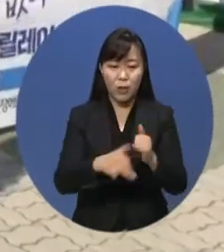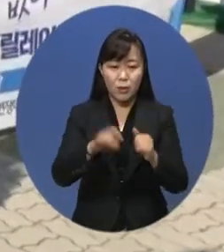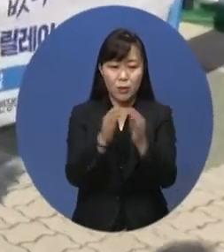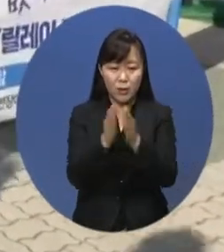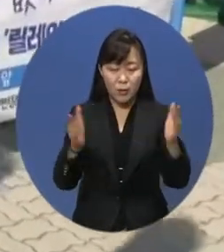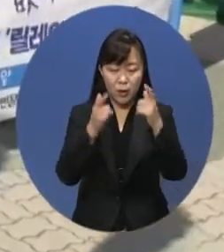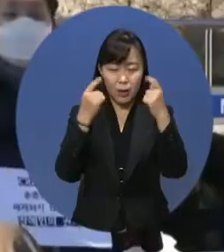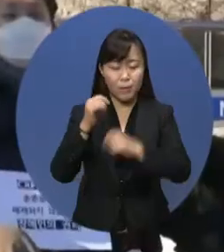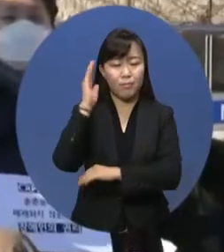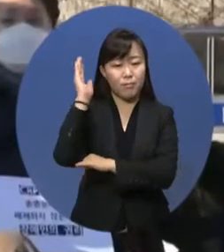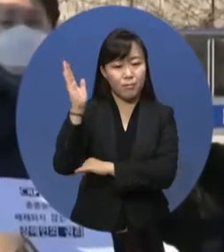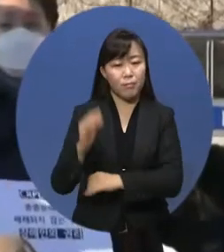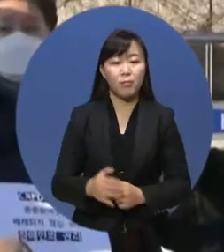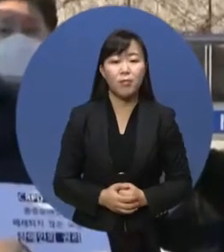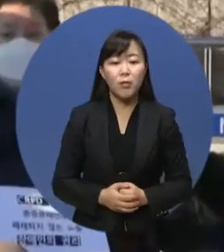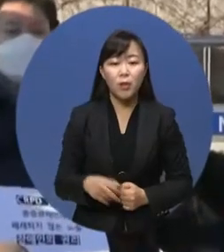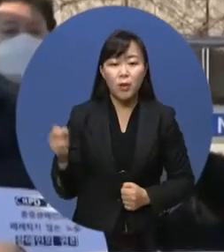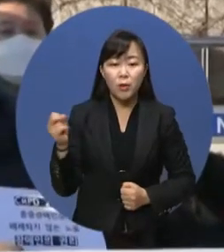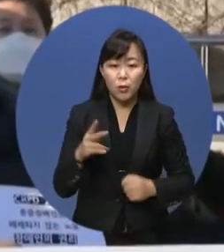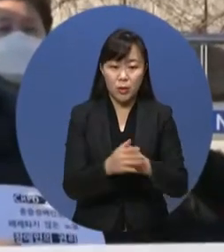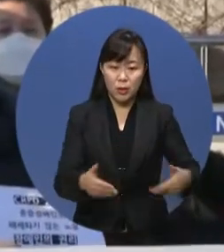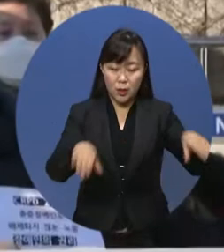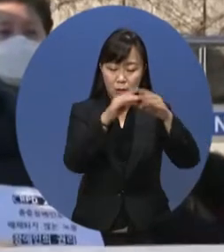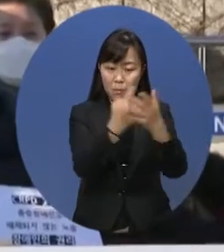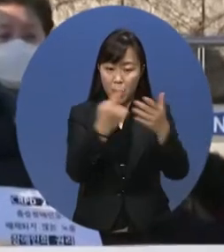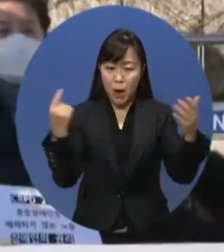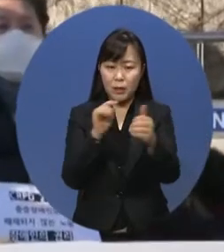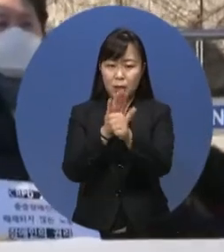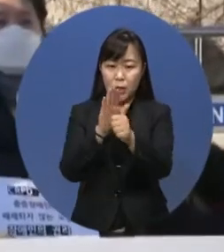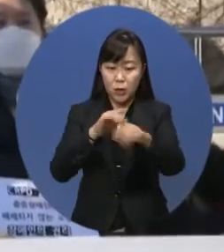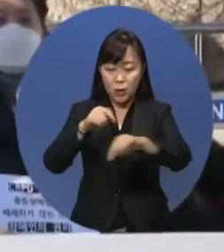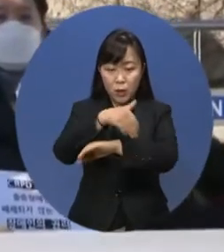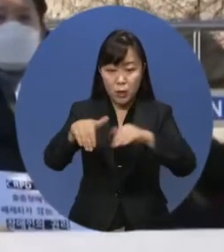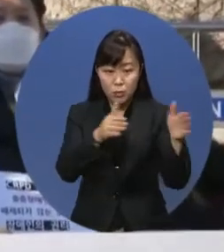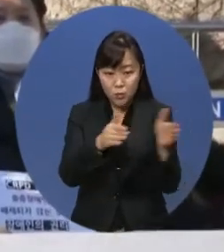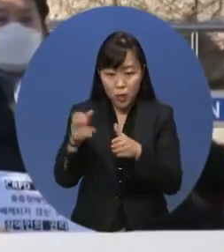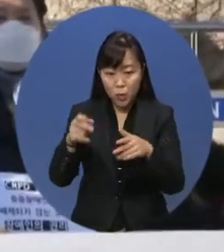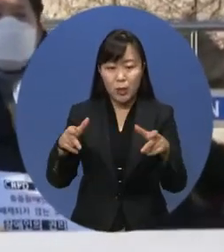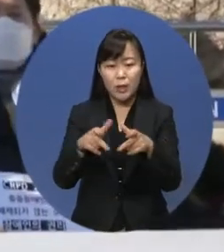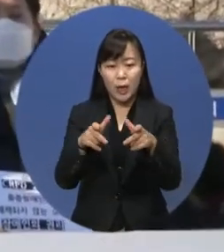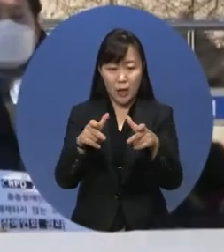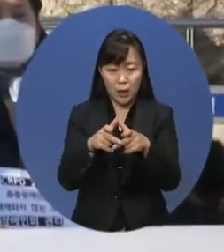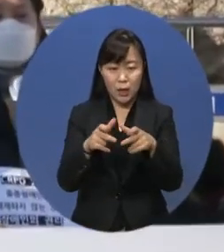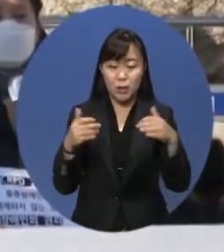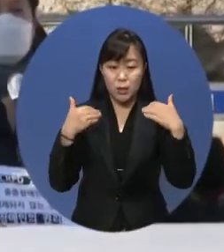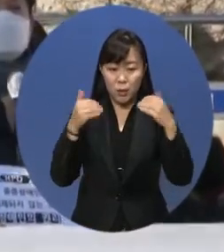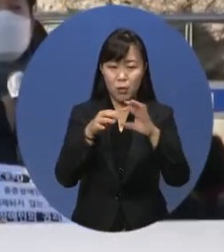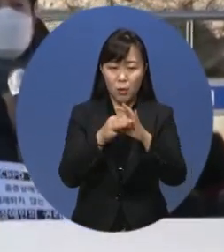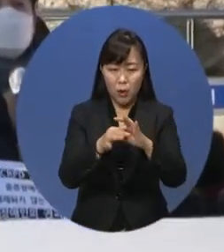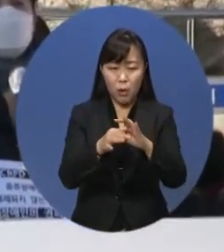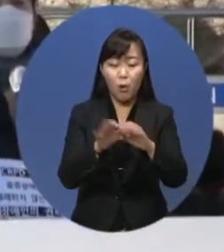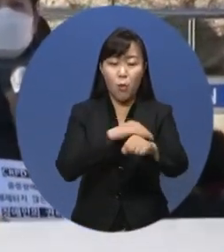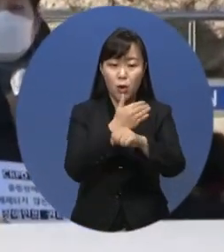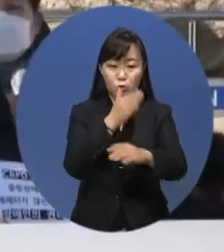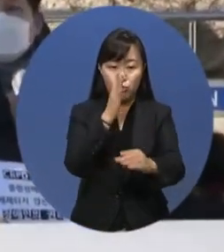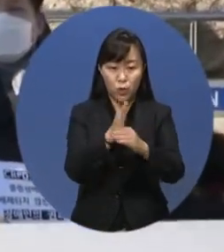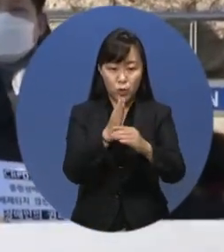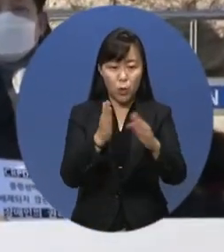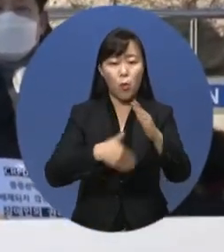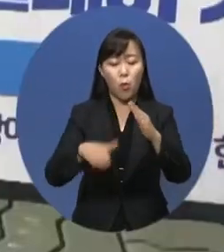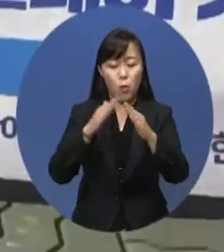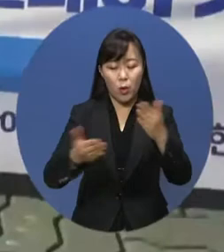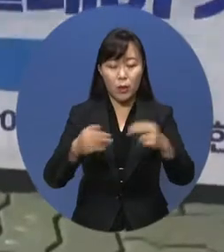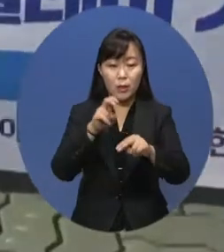시작이라고 강조했습니다. 또 탈시설 지원 정책 마련과 장애 성인 교육권과 권리 중심